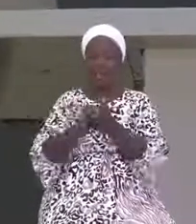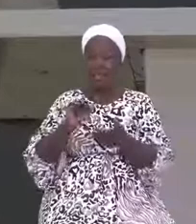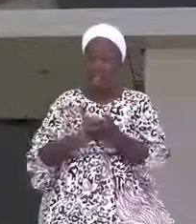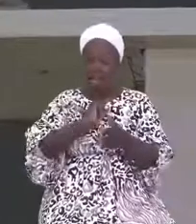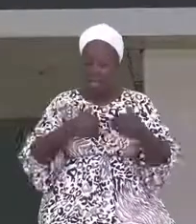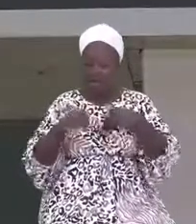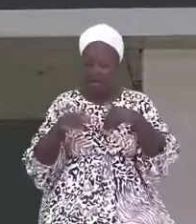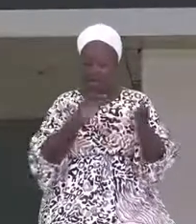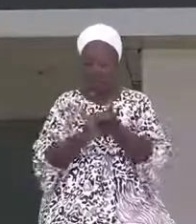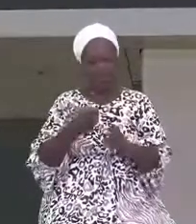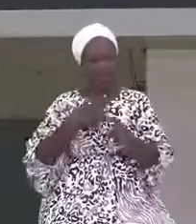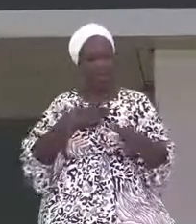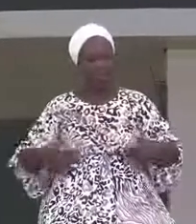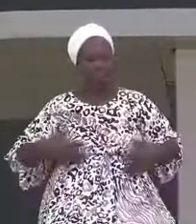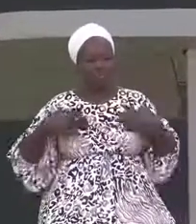cela depuis ma jeunesse.